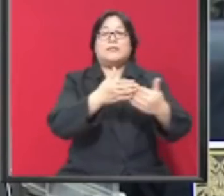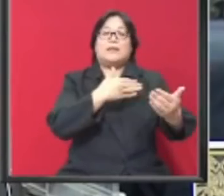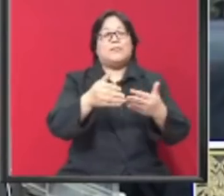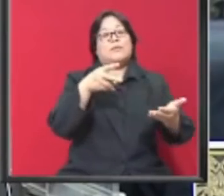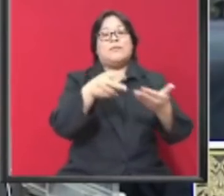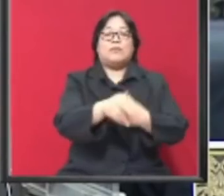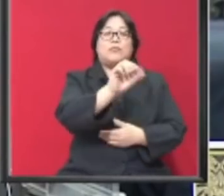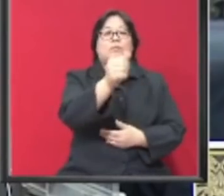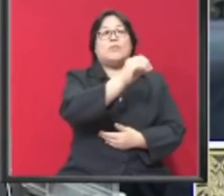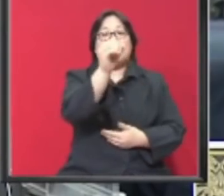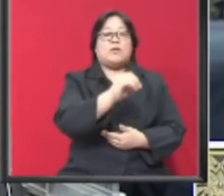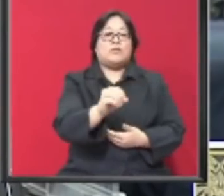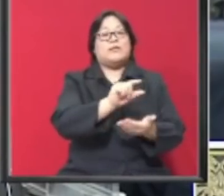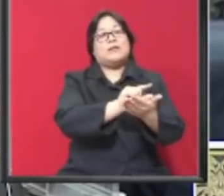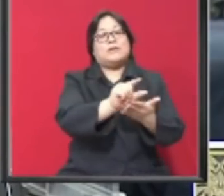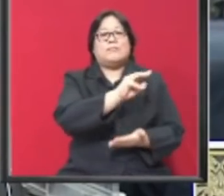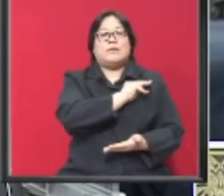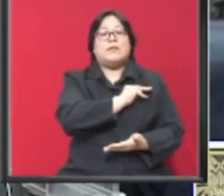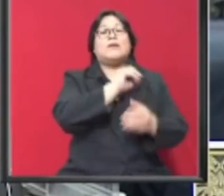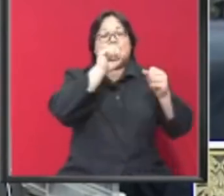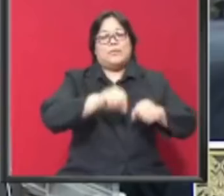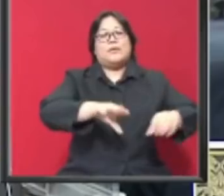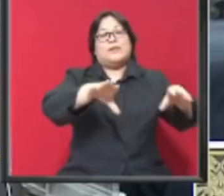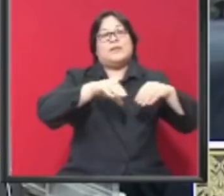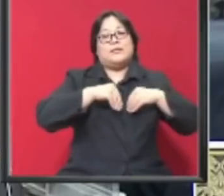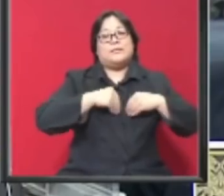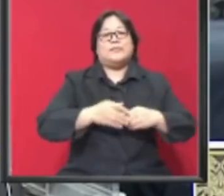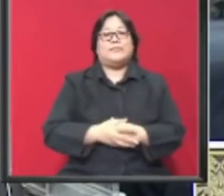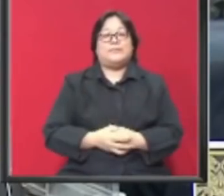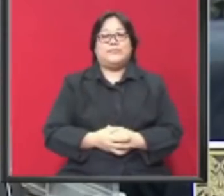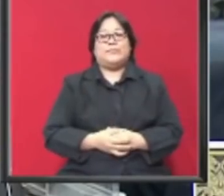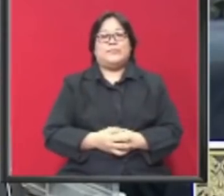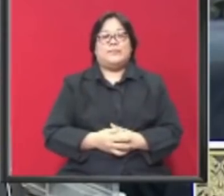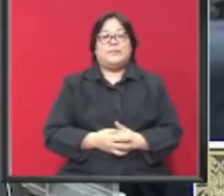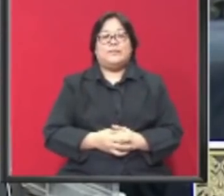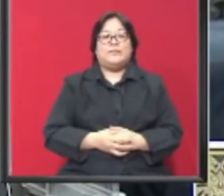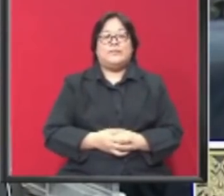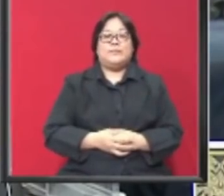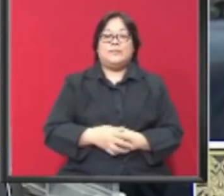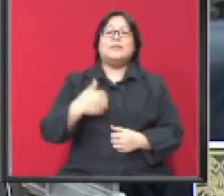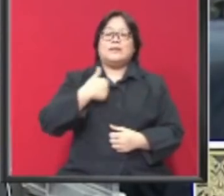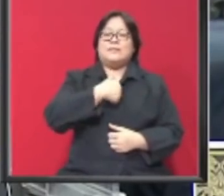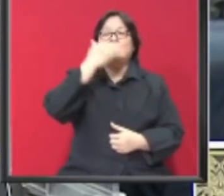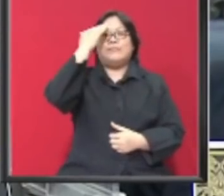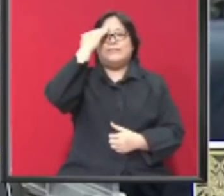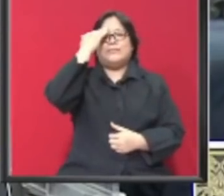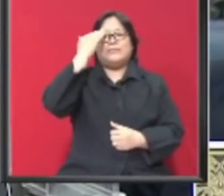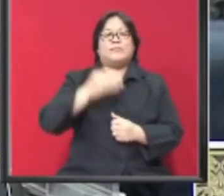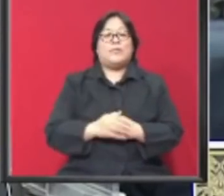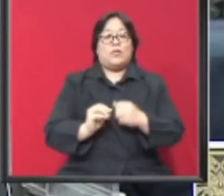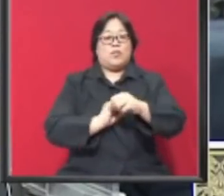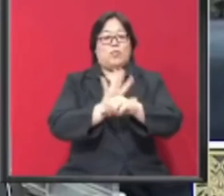10 ratus gule diterima oleh menteri-menteri kita sedar